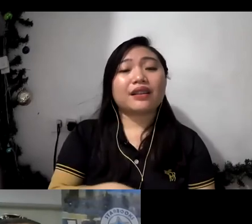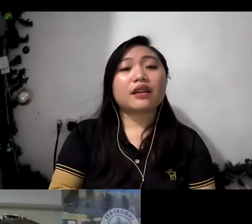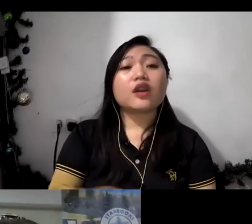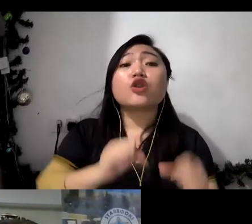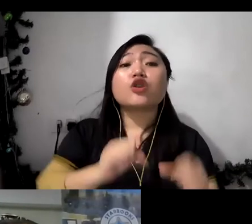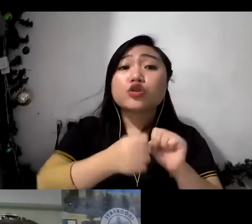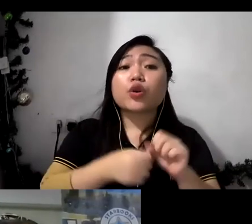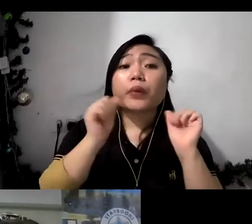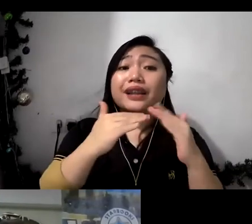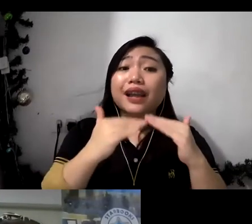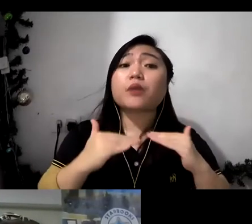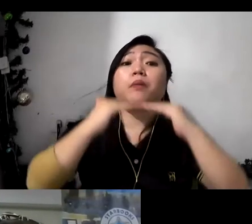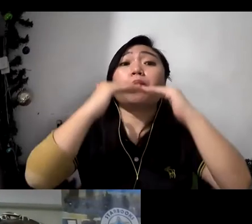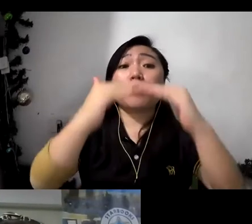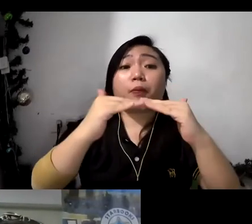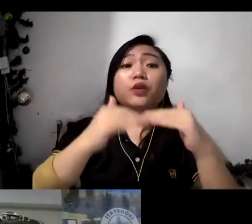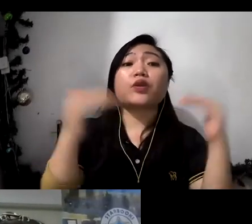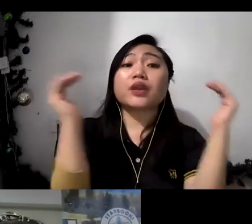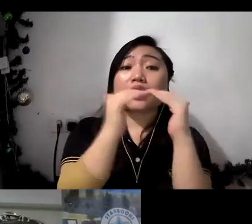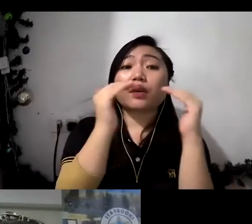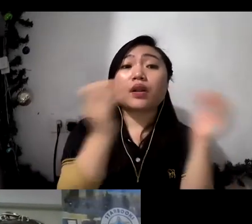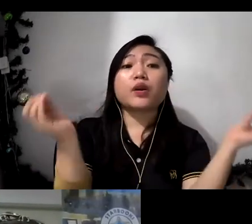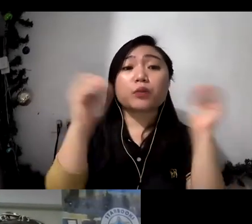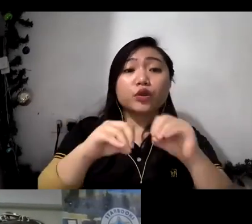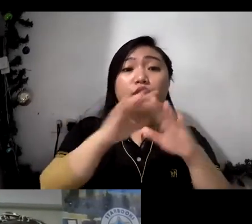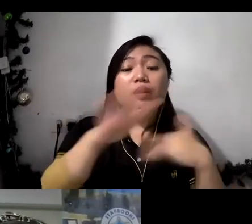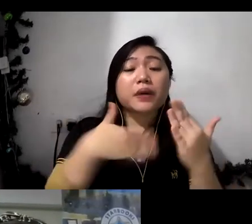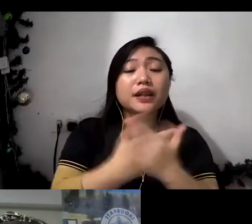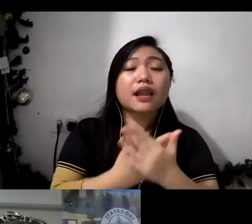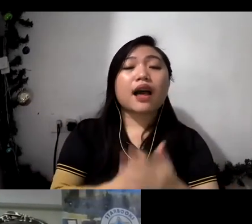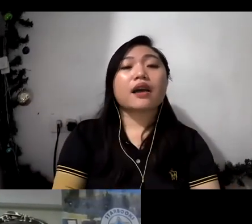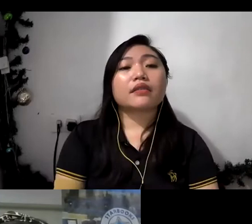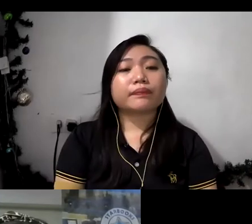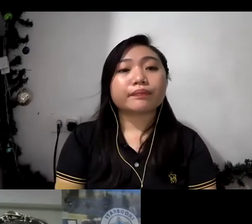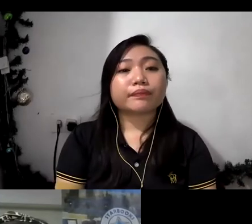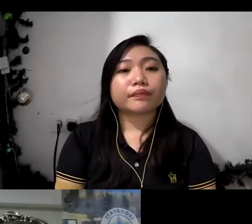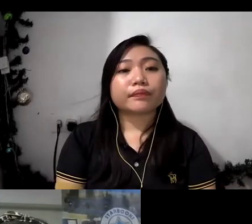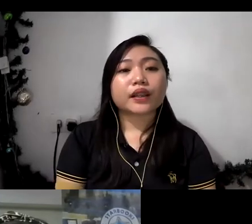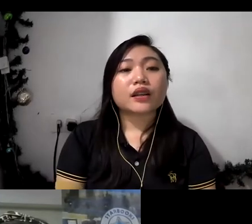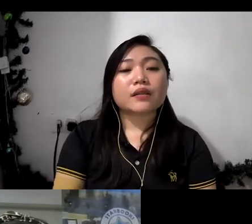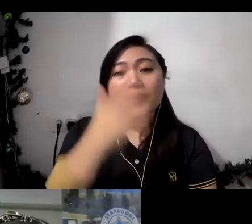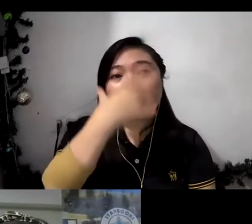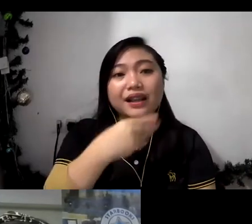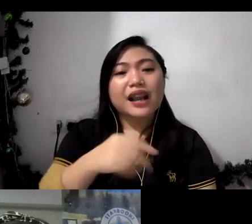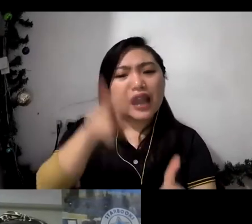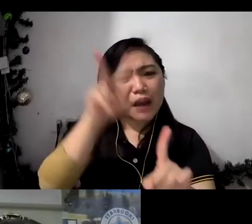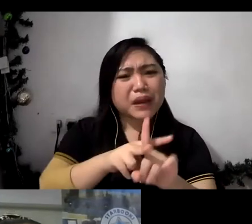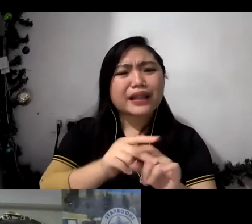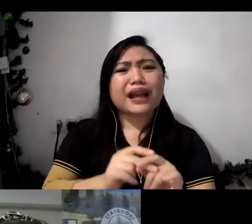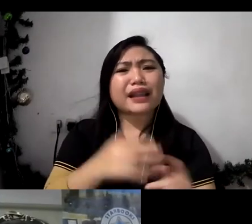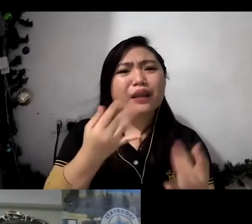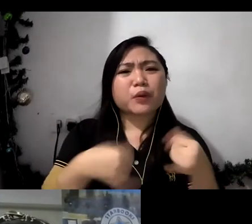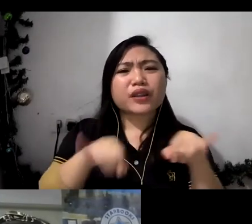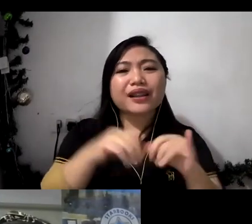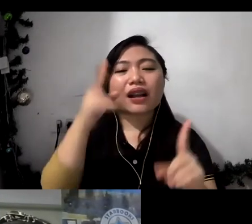napopromote natin yung equal opportunity para sa lahat. So, importante, kaya importante po yung na-apply natin yung gender analysis. I hope magkaroon po